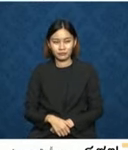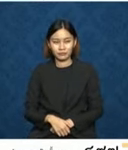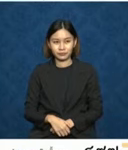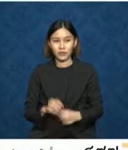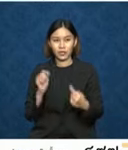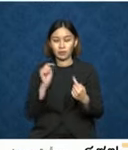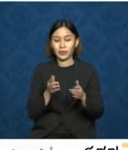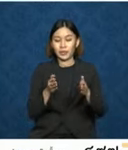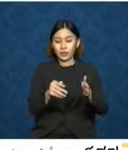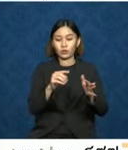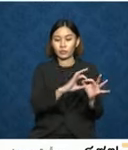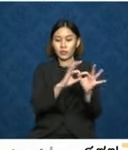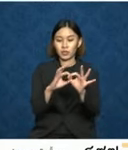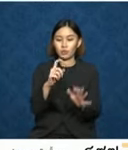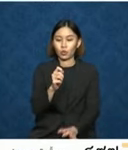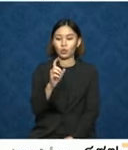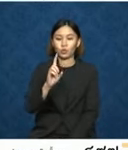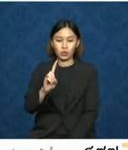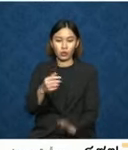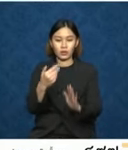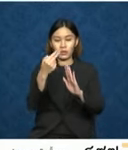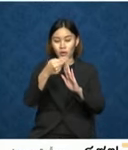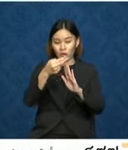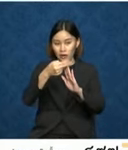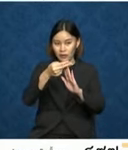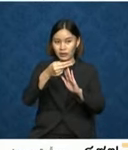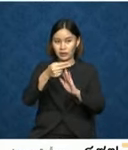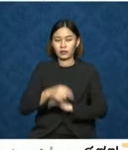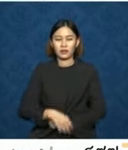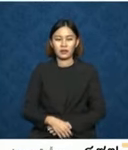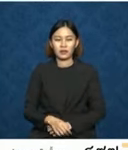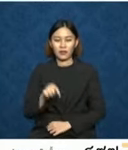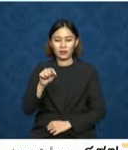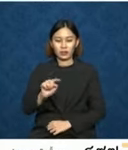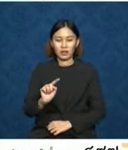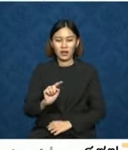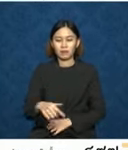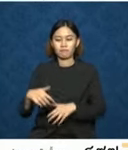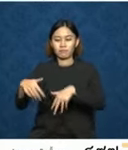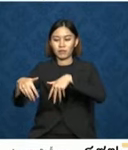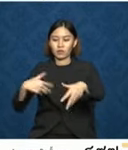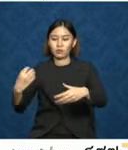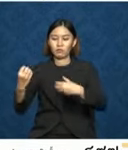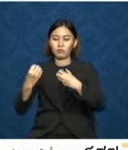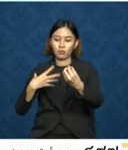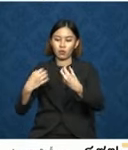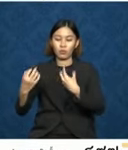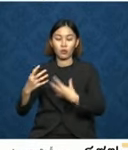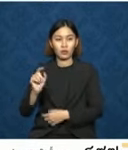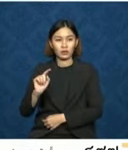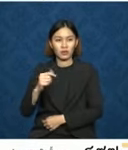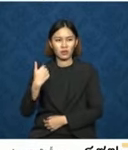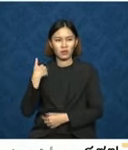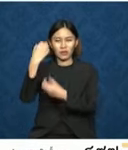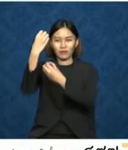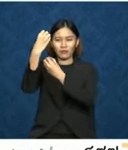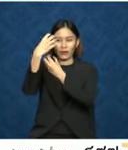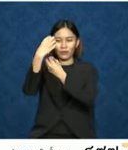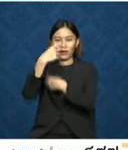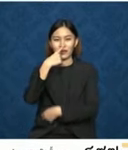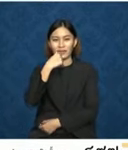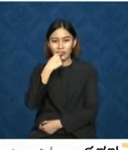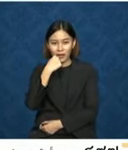ไปอุดรธานีไปถึงหนององคายตรงนี้ประชาชนร้องเรียนว่าน่าจะติดตั้งไฟแดง